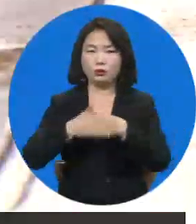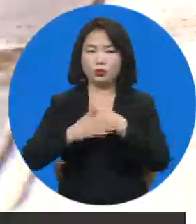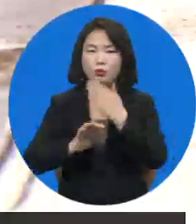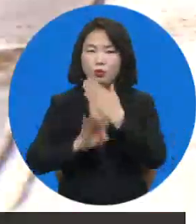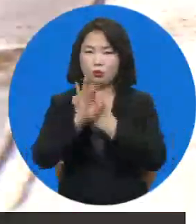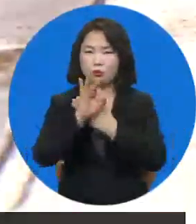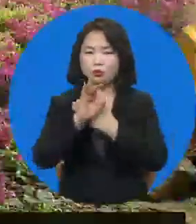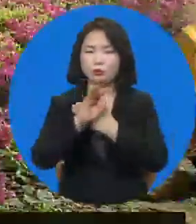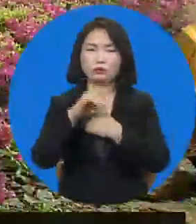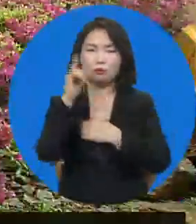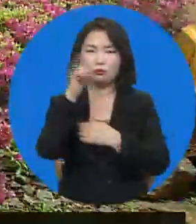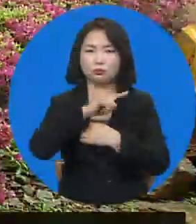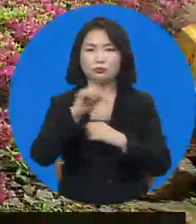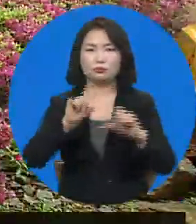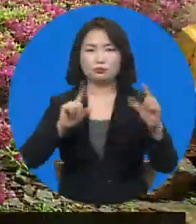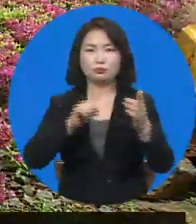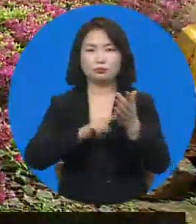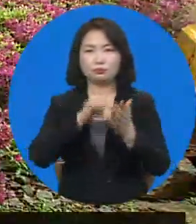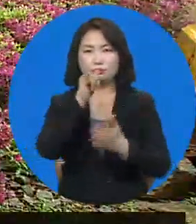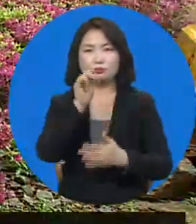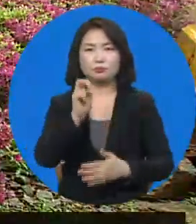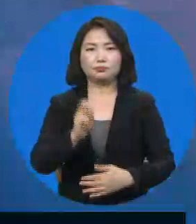나쁨 수준을 보이겠습니다